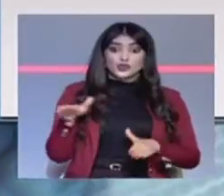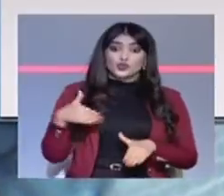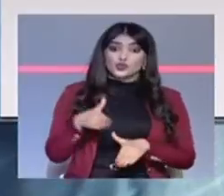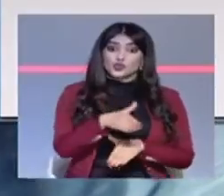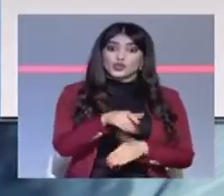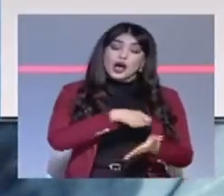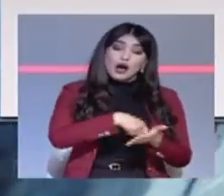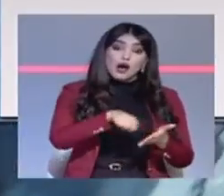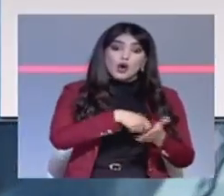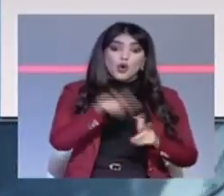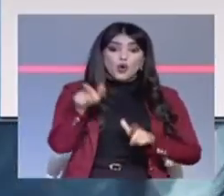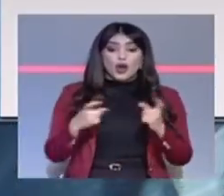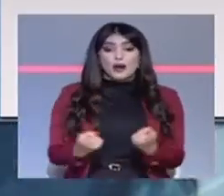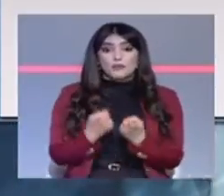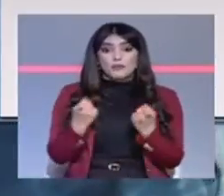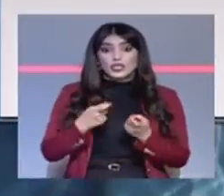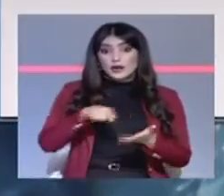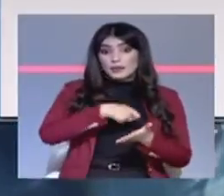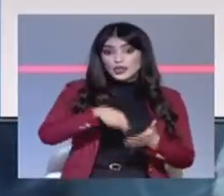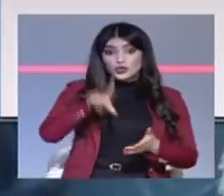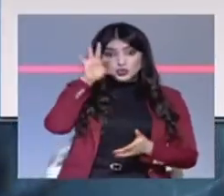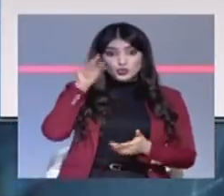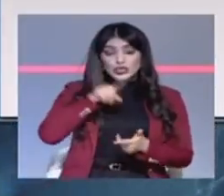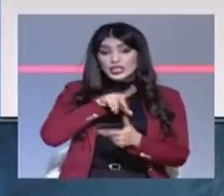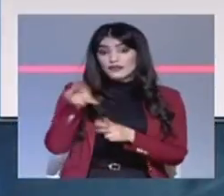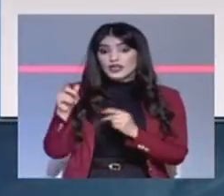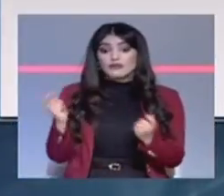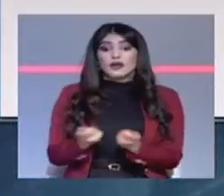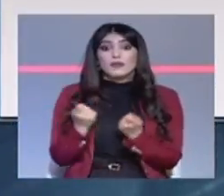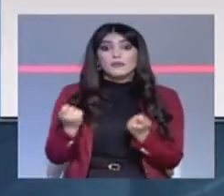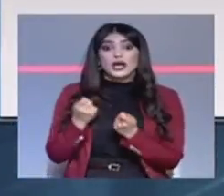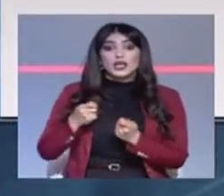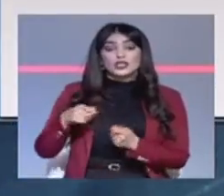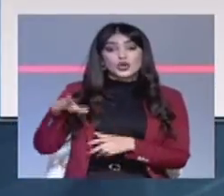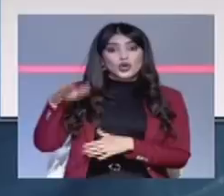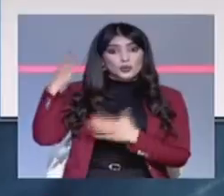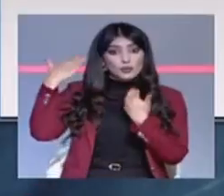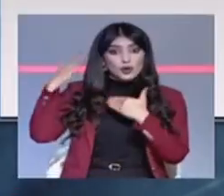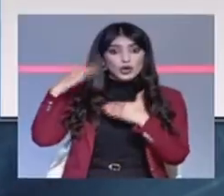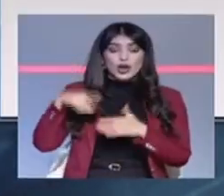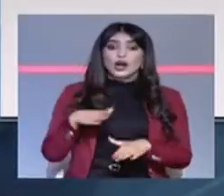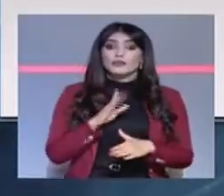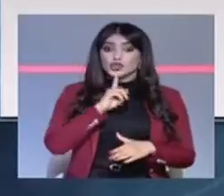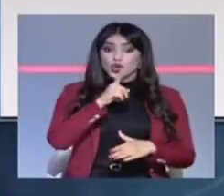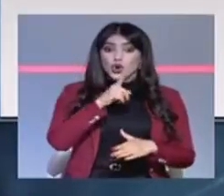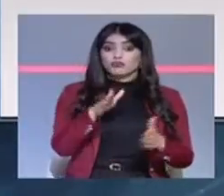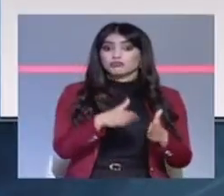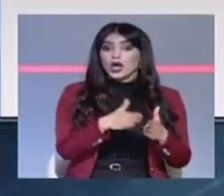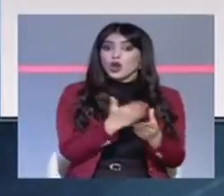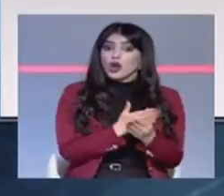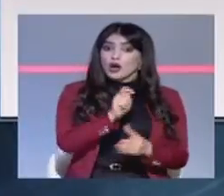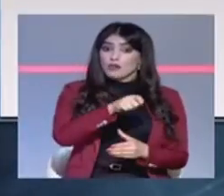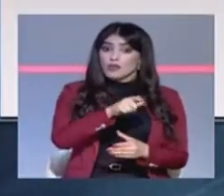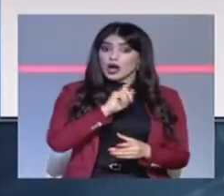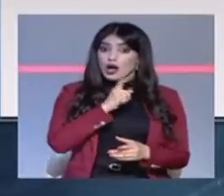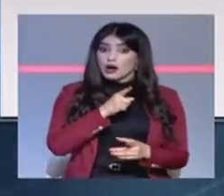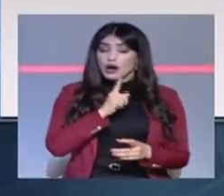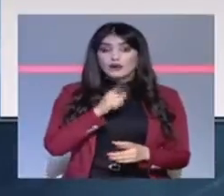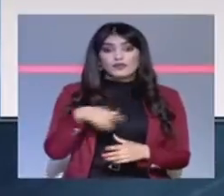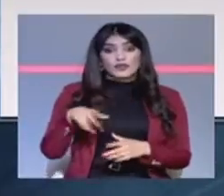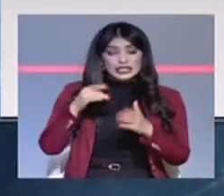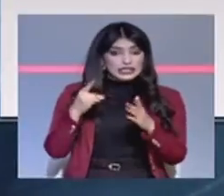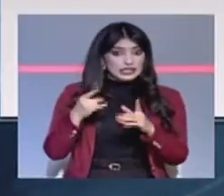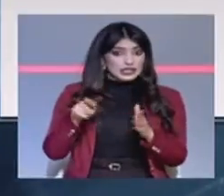والمدربين التونسيين والاجانب المتقدمين بشكاوى ضد النادي وحدد الاتحاد الدولي لكره السله تاريخ